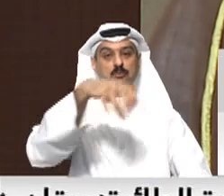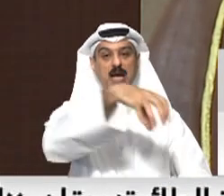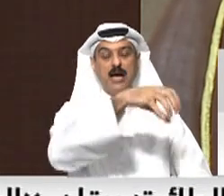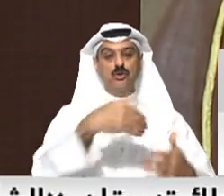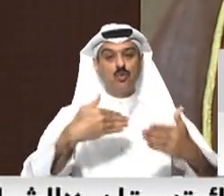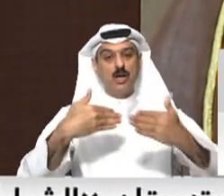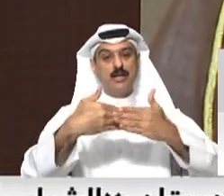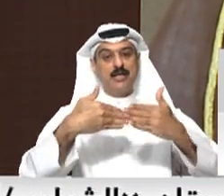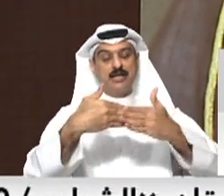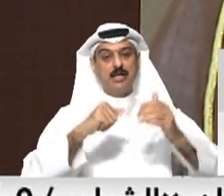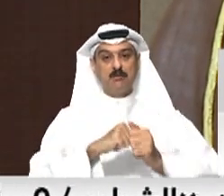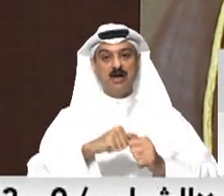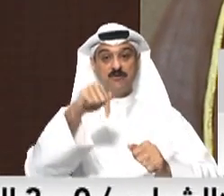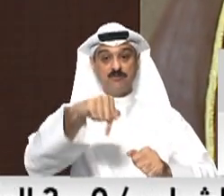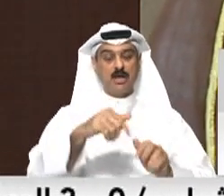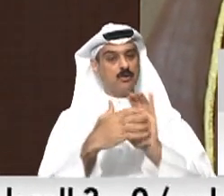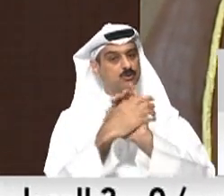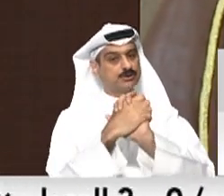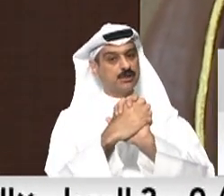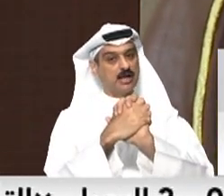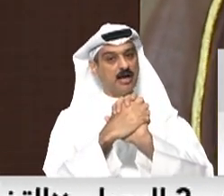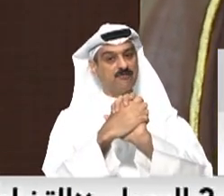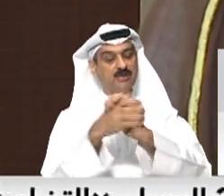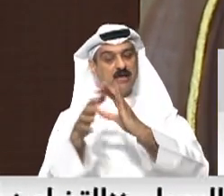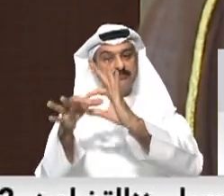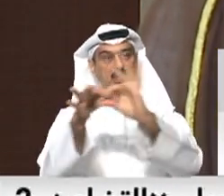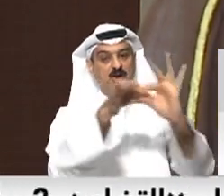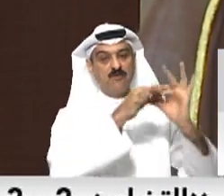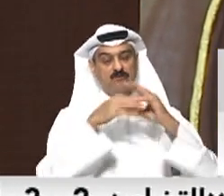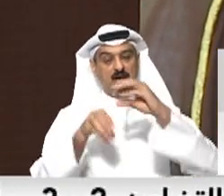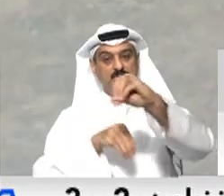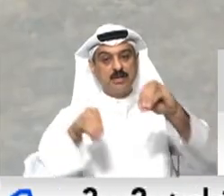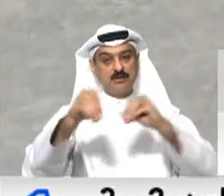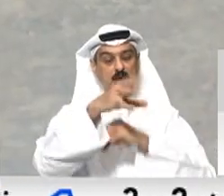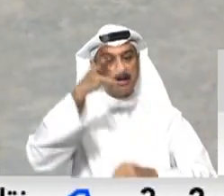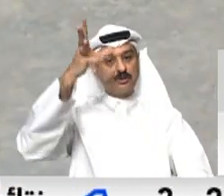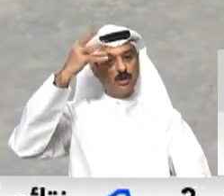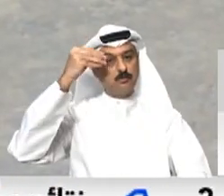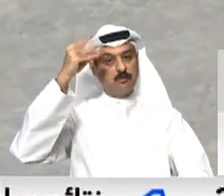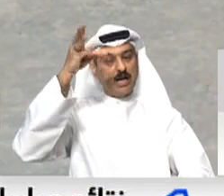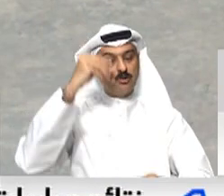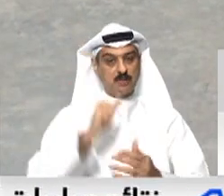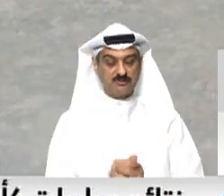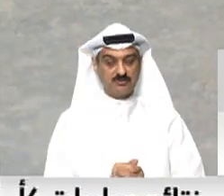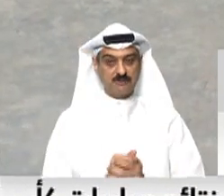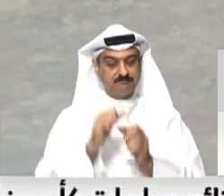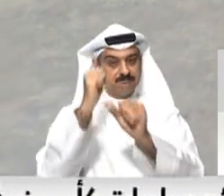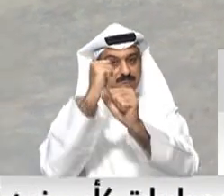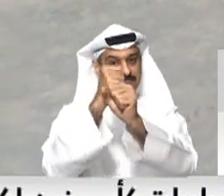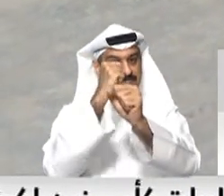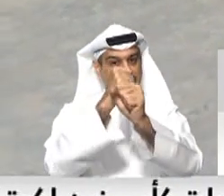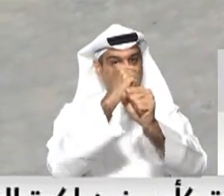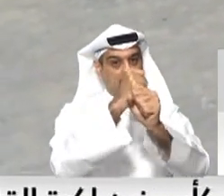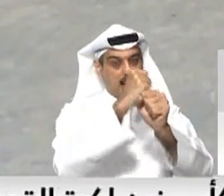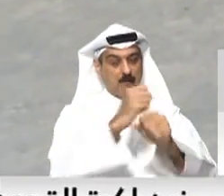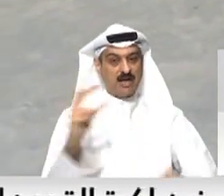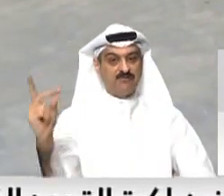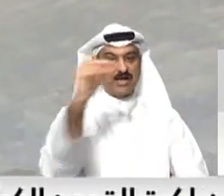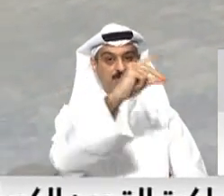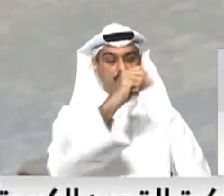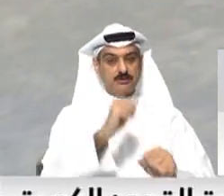ودول الجوار والدول الصديقة في تبادل المعلومات بشكل مستمر. دور حيوي تقوم به الأرصاد